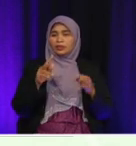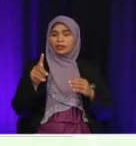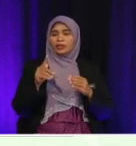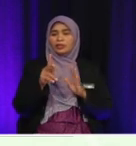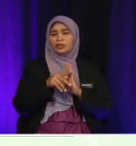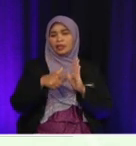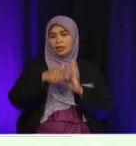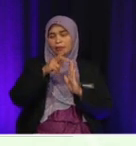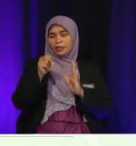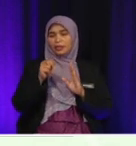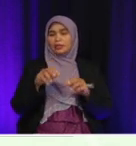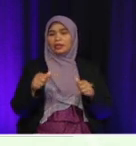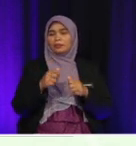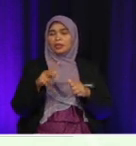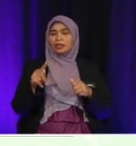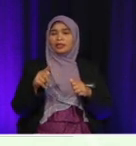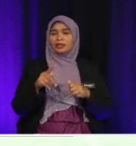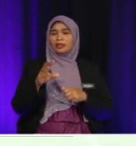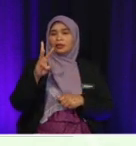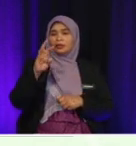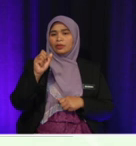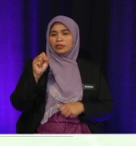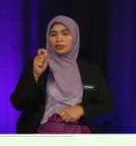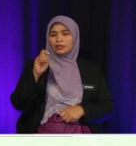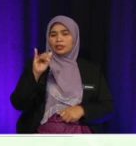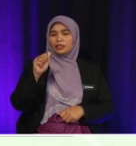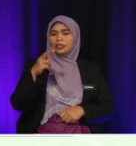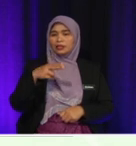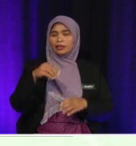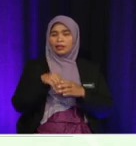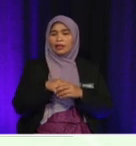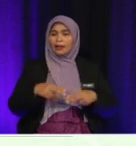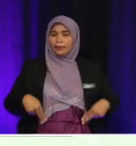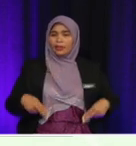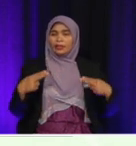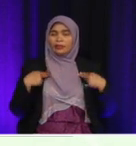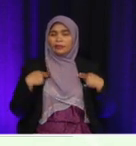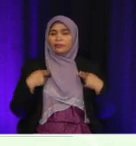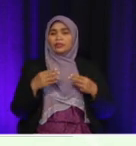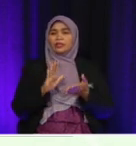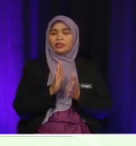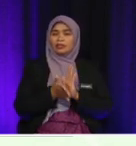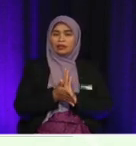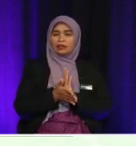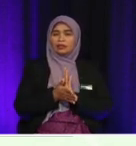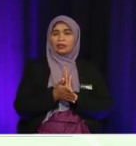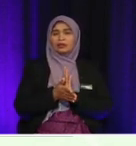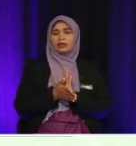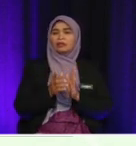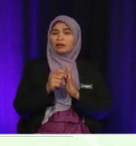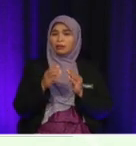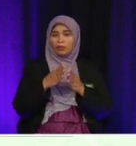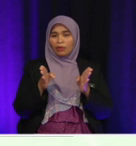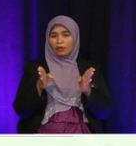kelebihan mengamalkan wasatiah dalam kehidupan dia mengundang kepada Respon yang terbuka